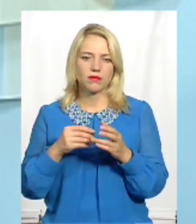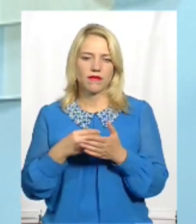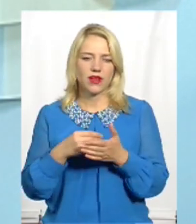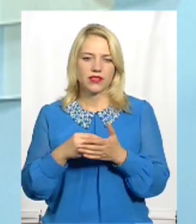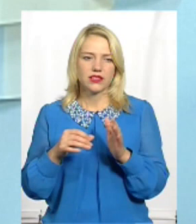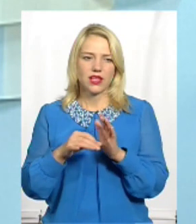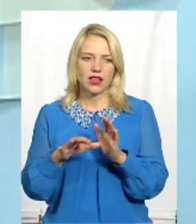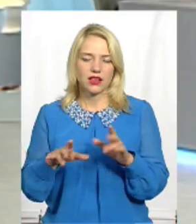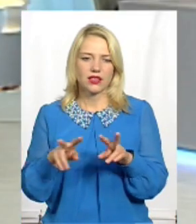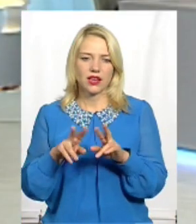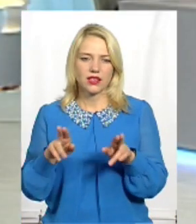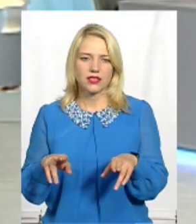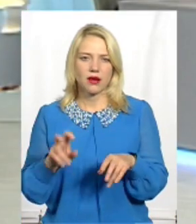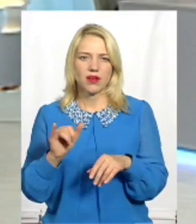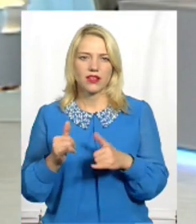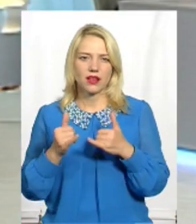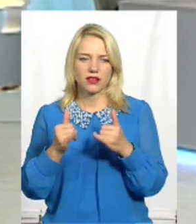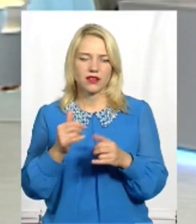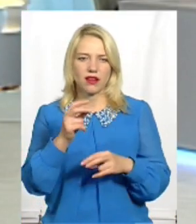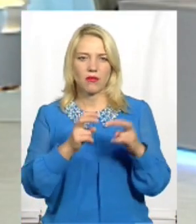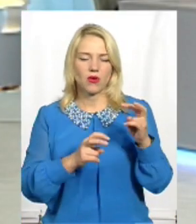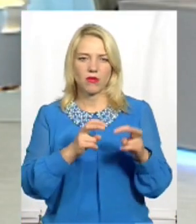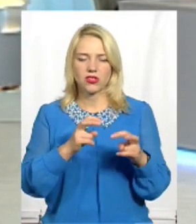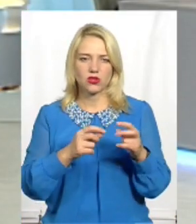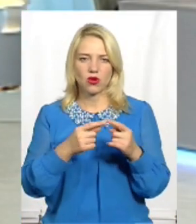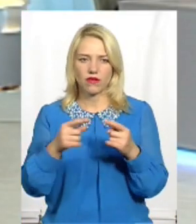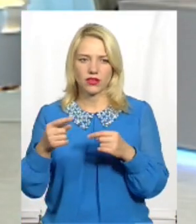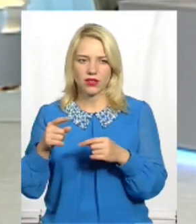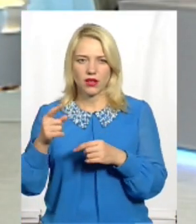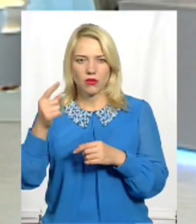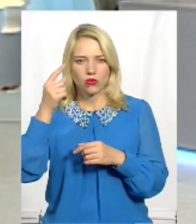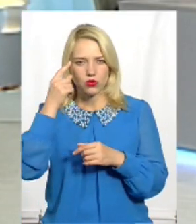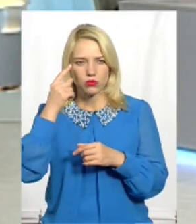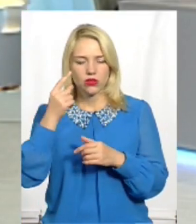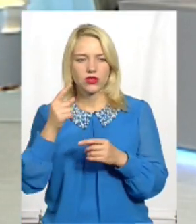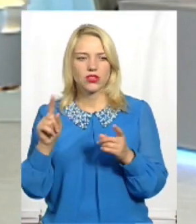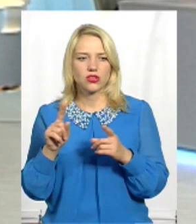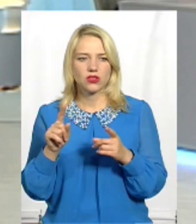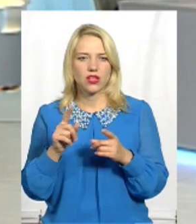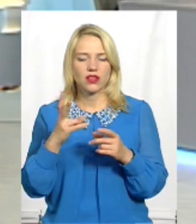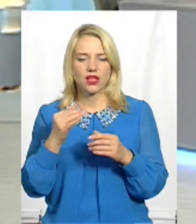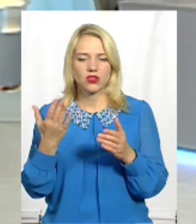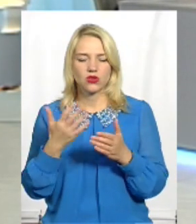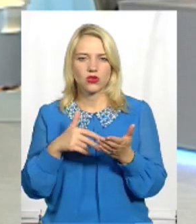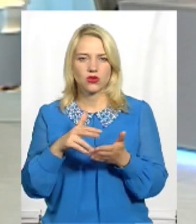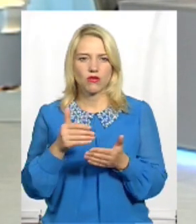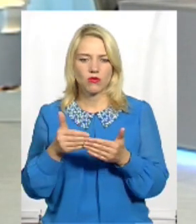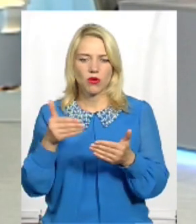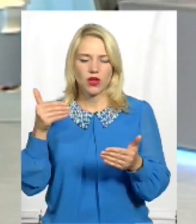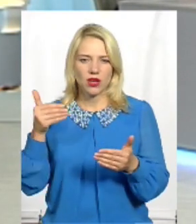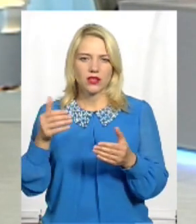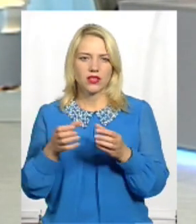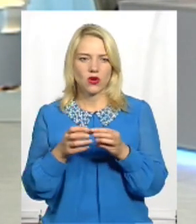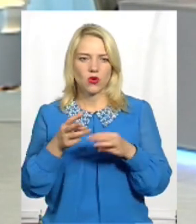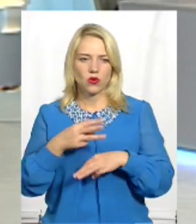вартість електроенергії така ж сама, як і для промислових підприємств. Думайтесь, на що пішов попередній уряд. То